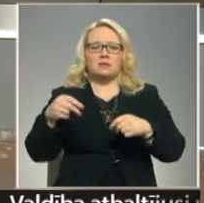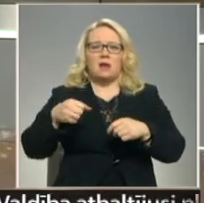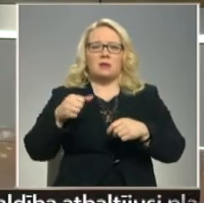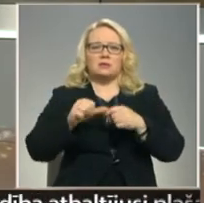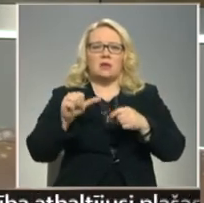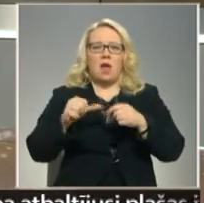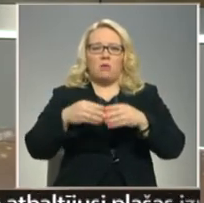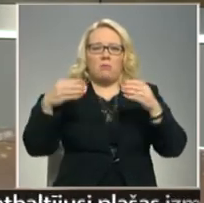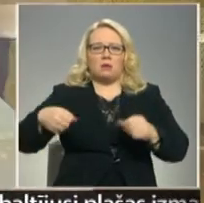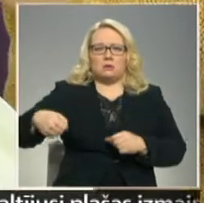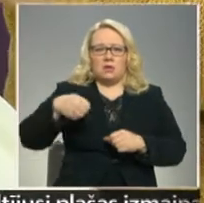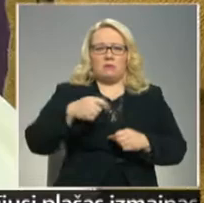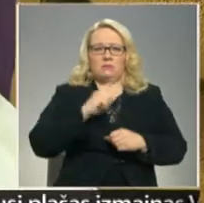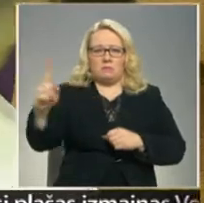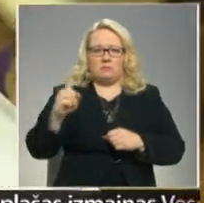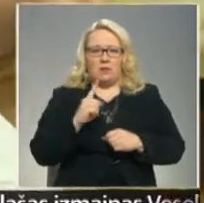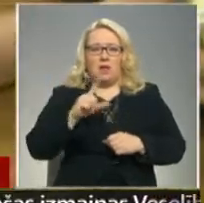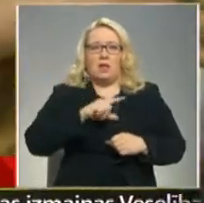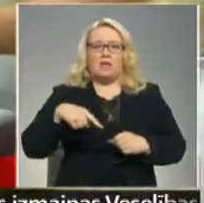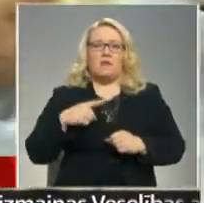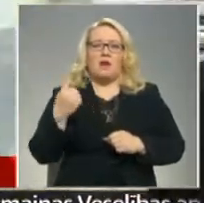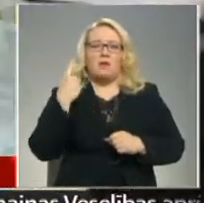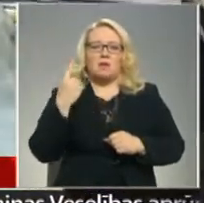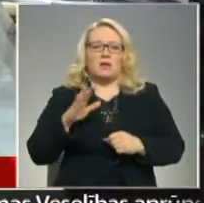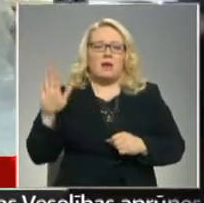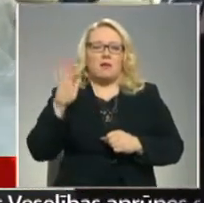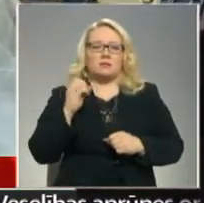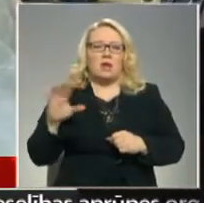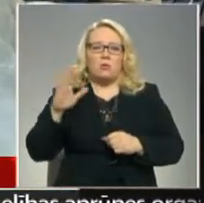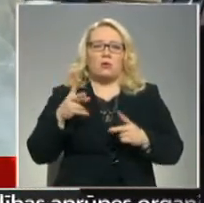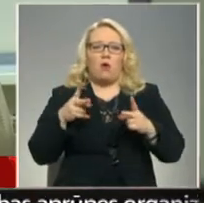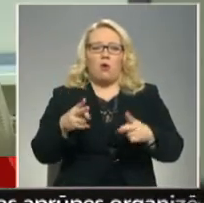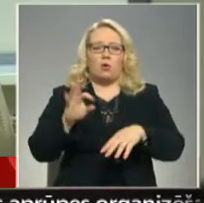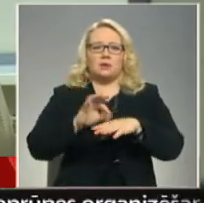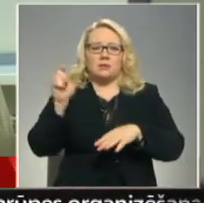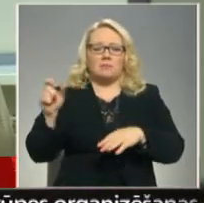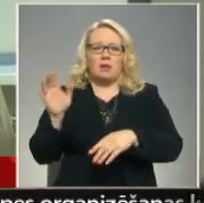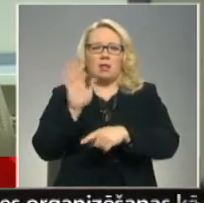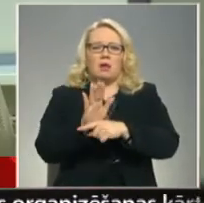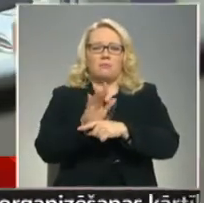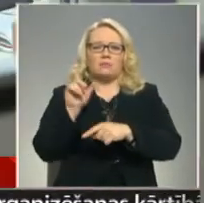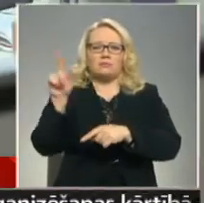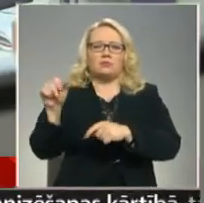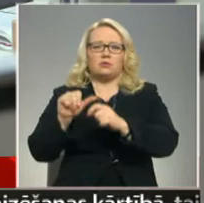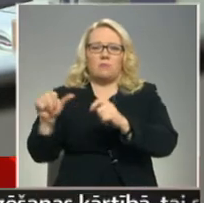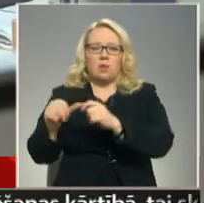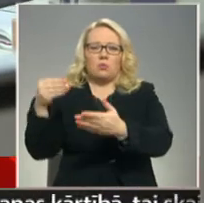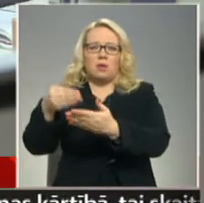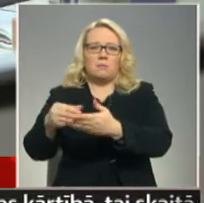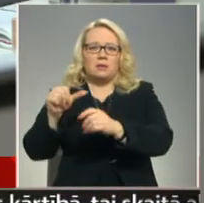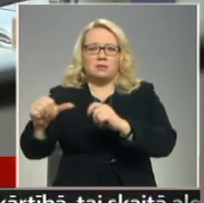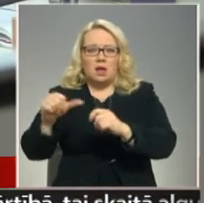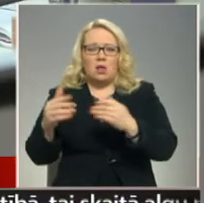maisiem. Latvija ir vienīgā valsts Eiropā, kas saviem onkoloģiskajiem pacientiem liek doties uz aptieku un iegādāties medikamentus, kurus pēc